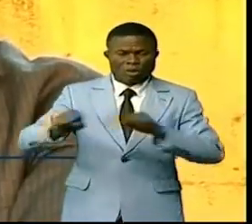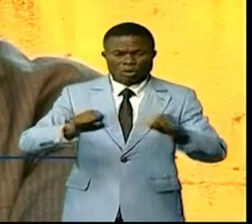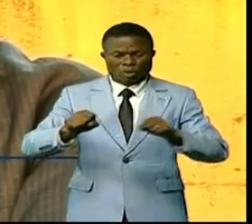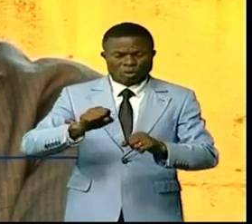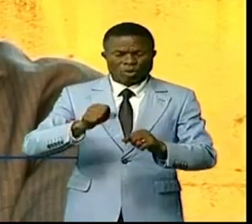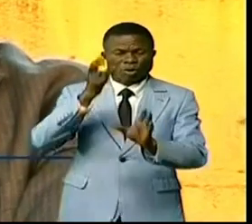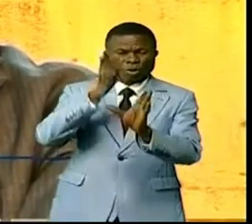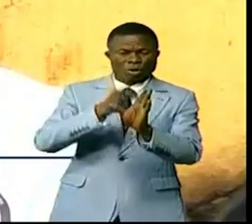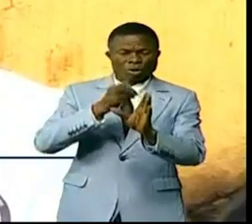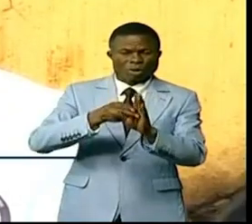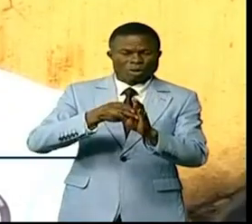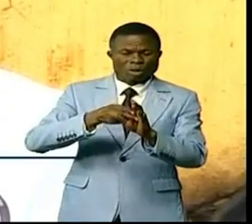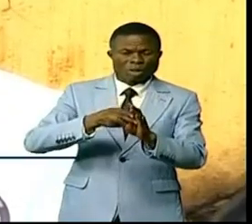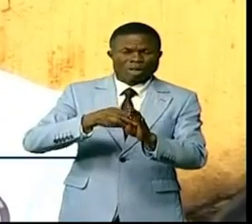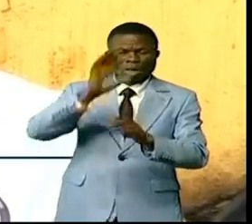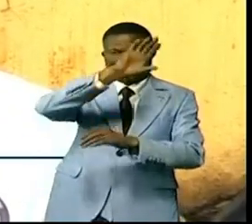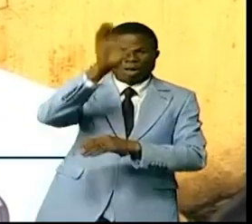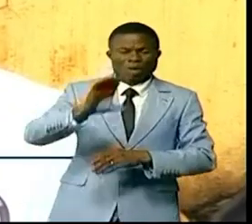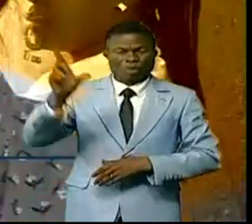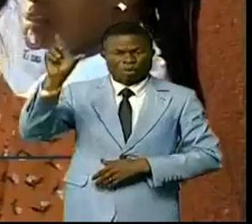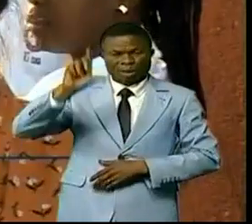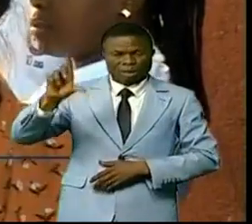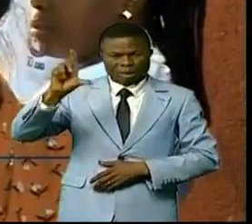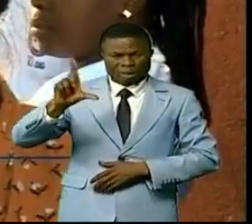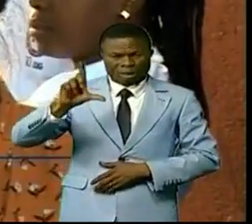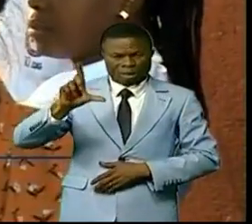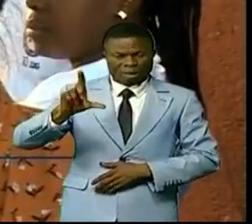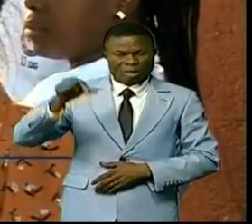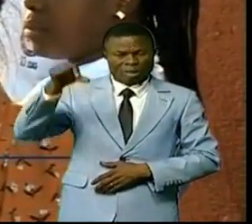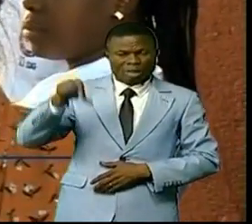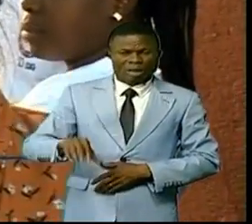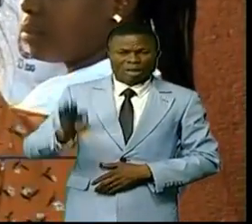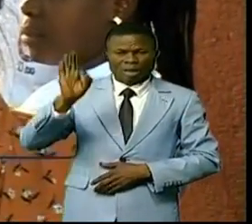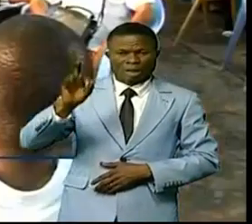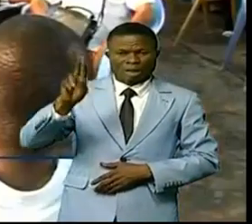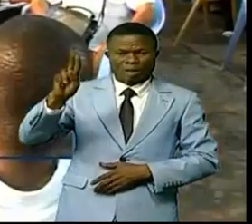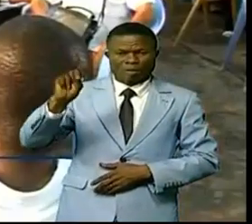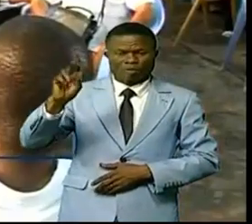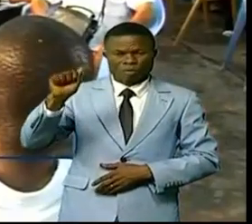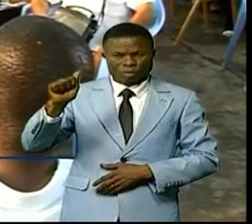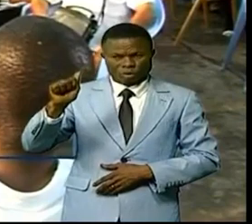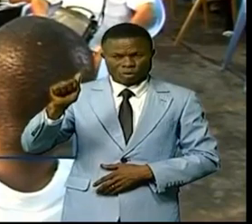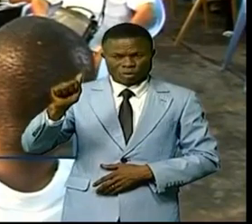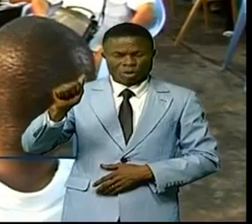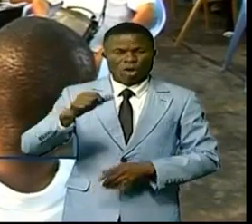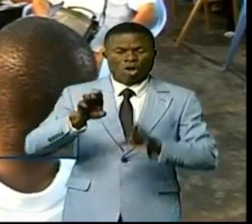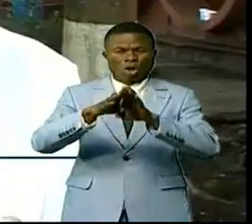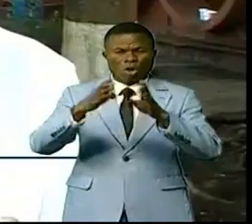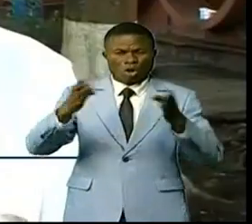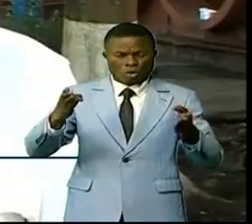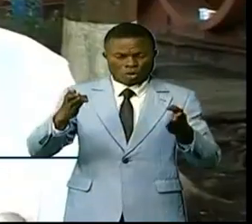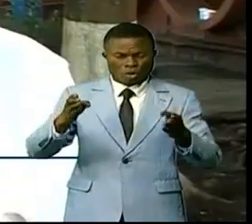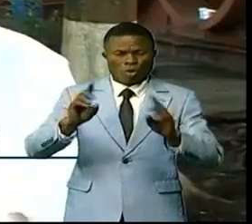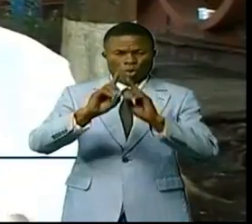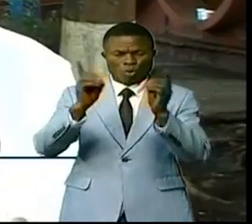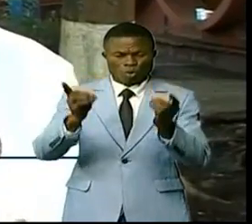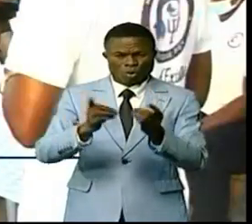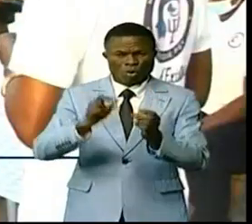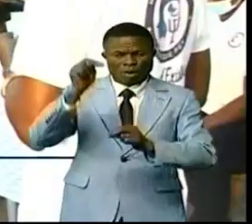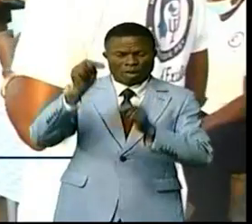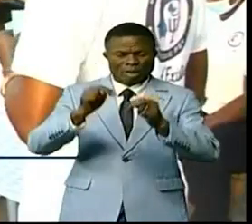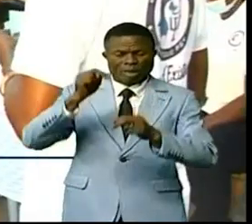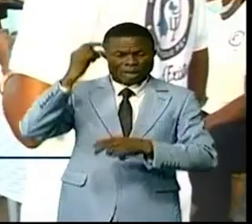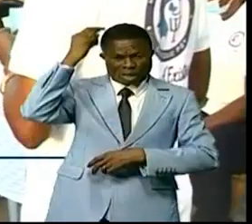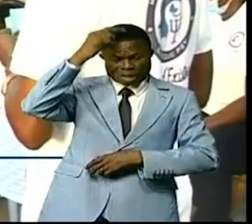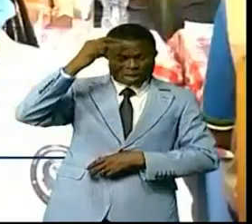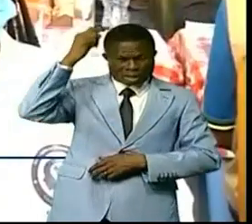psychologiques situés dans la commune de Limété, qui précisément au quartier Founa, pour tous ceux qui souhaitent s'ouvrir à un questionnement dynamique sur la dimension